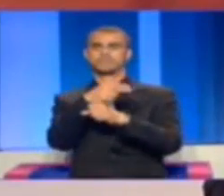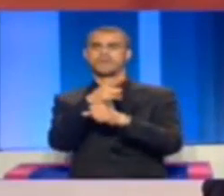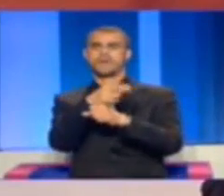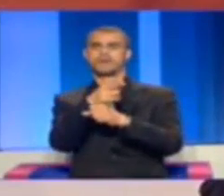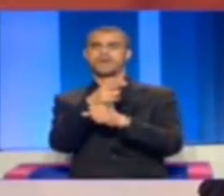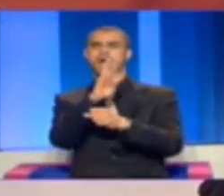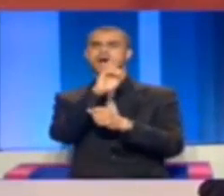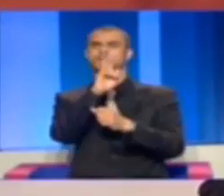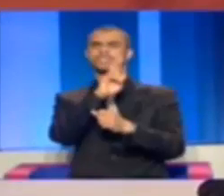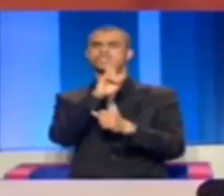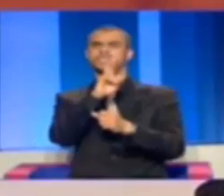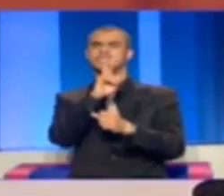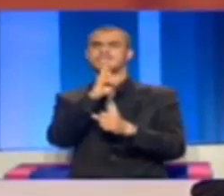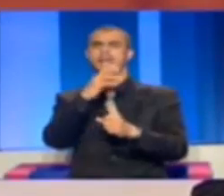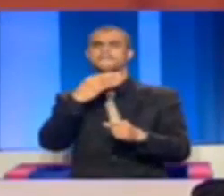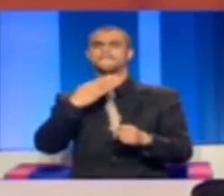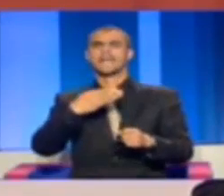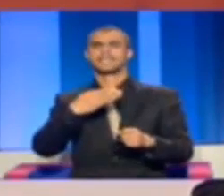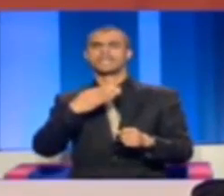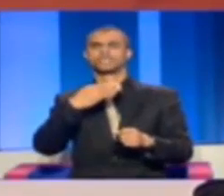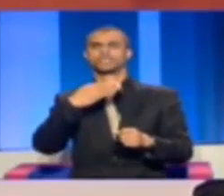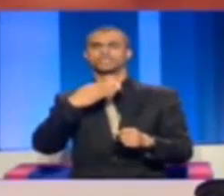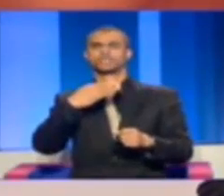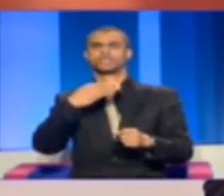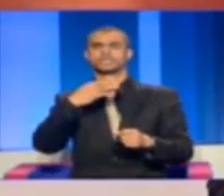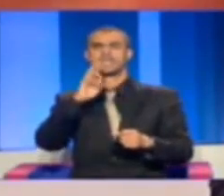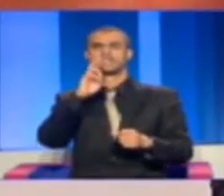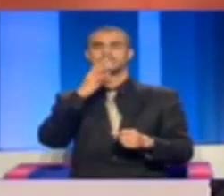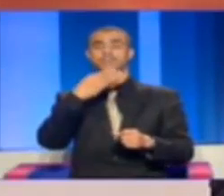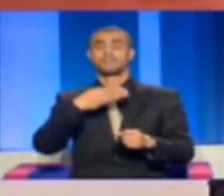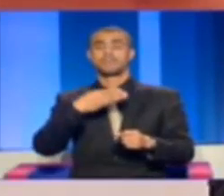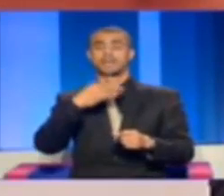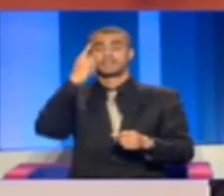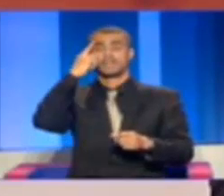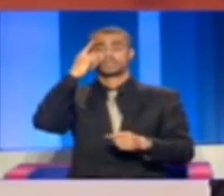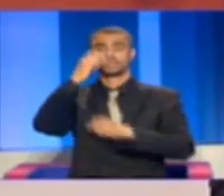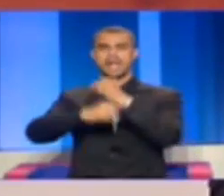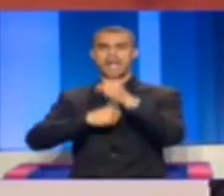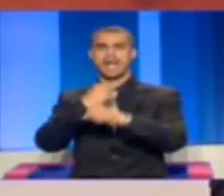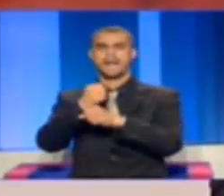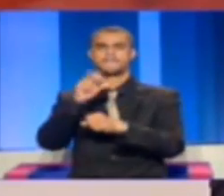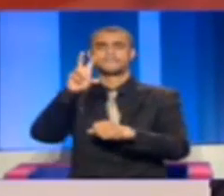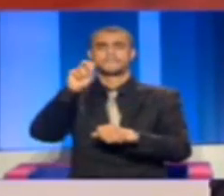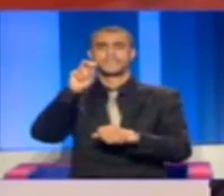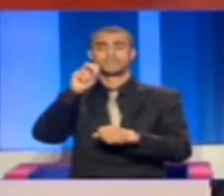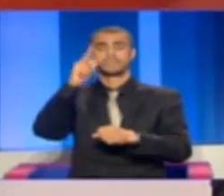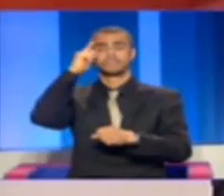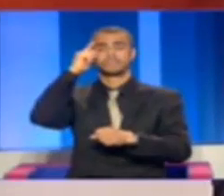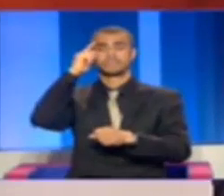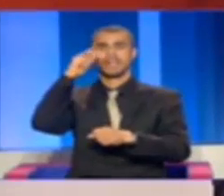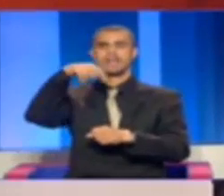محتاج يخاطبنا ويتعين علينا ان ننصت له، فنان في عقده الثالث جمع بين موهبتي الرسم